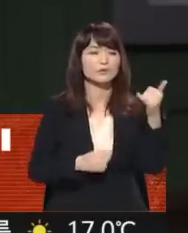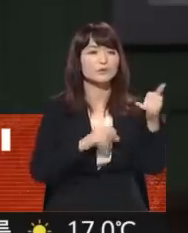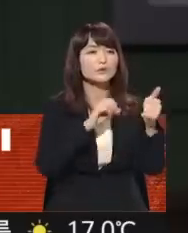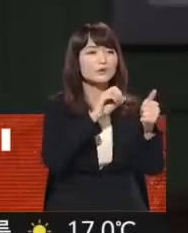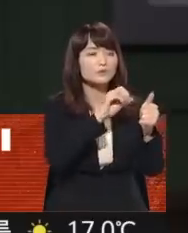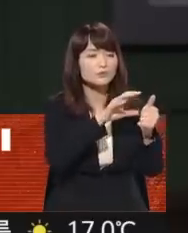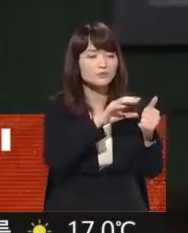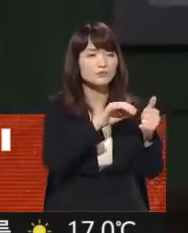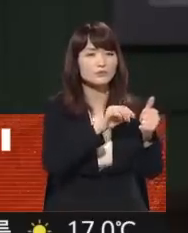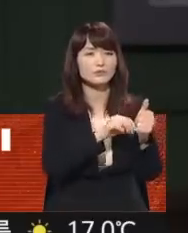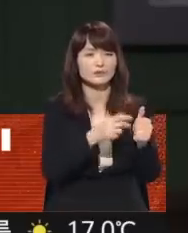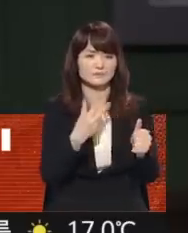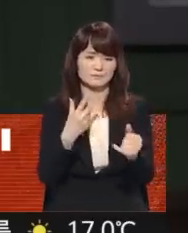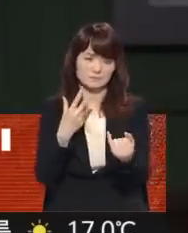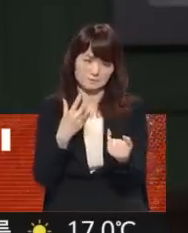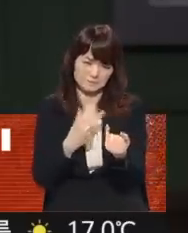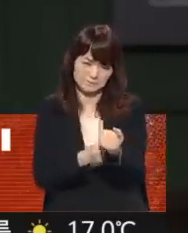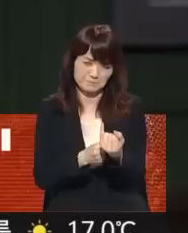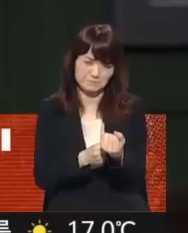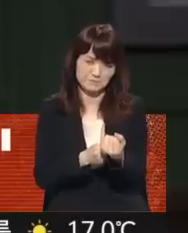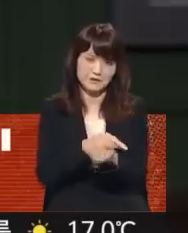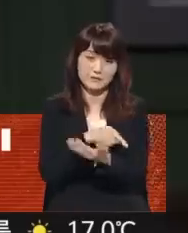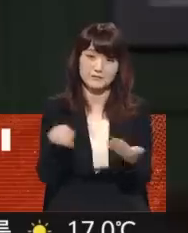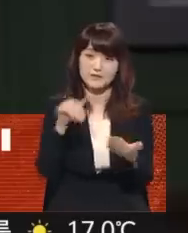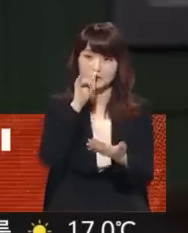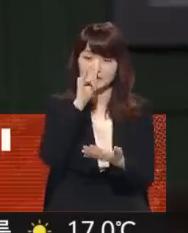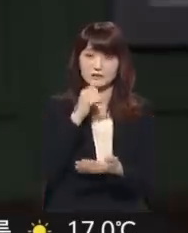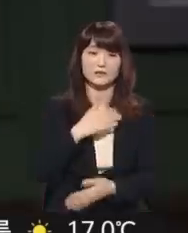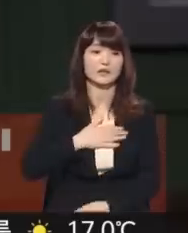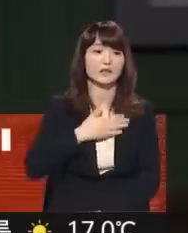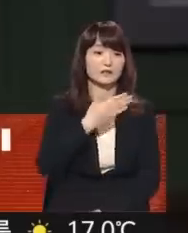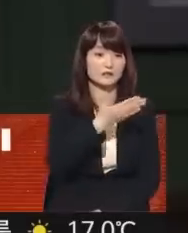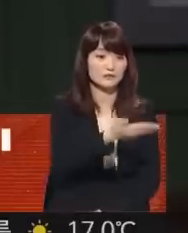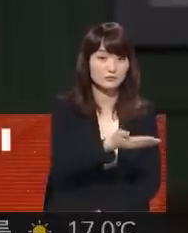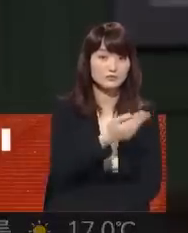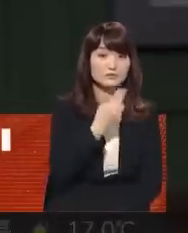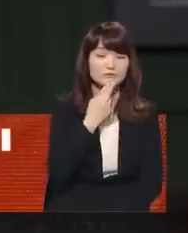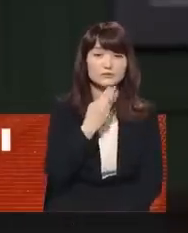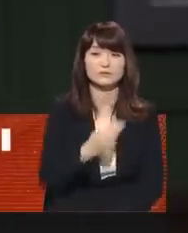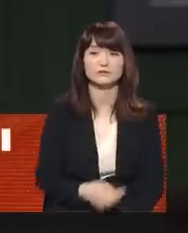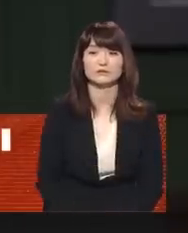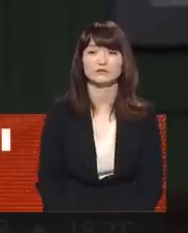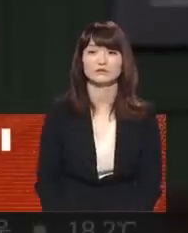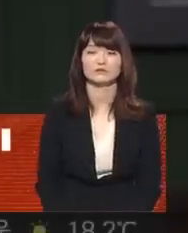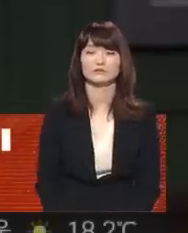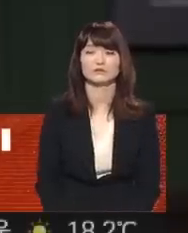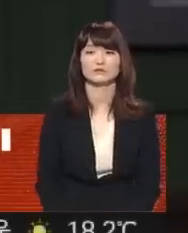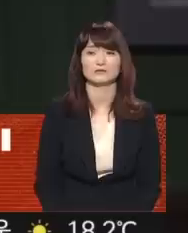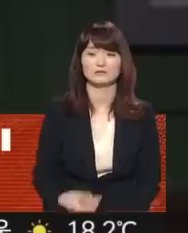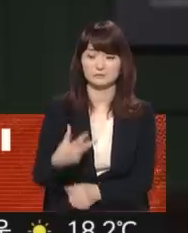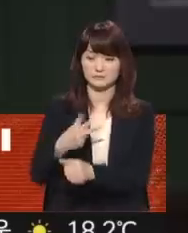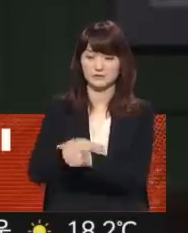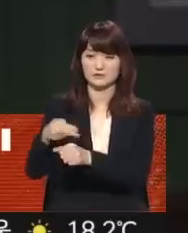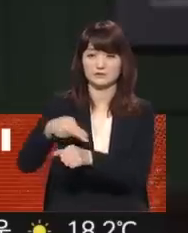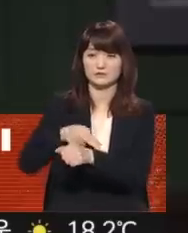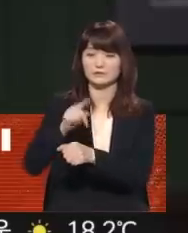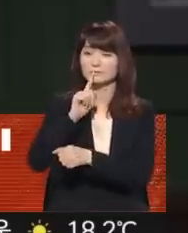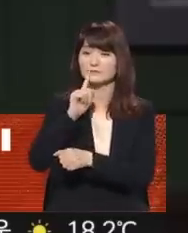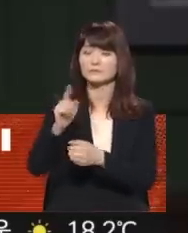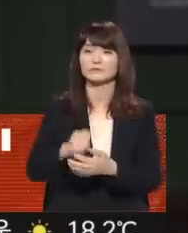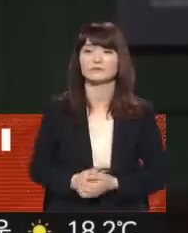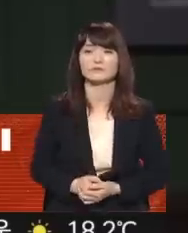인해서 합병증이나 부작용이 있을 수 있습니다라는 사실을 고지하지 않았다라는 것까지인데요 그러니까 마치 말에 따르면 당시에